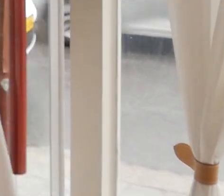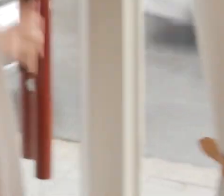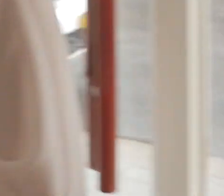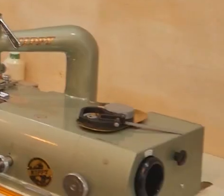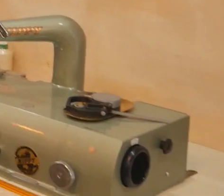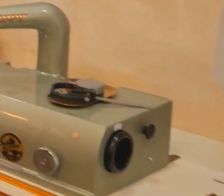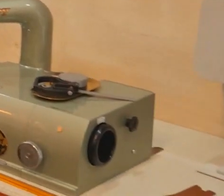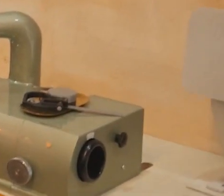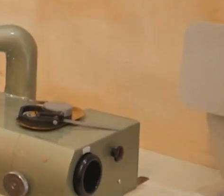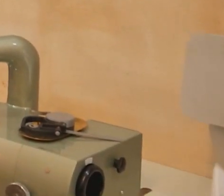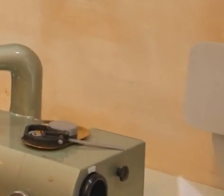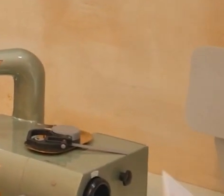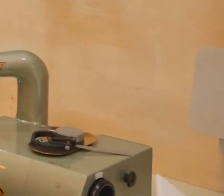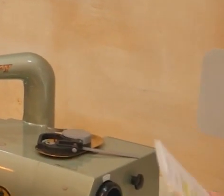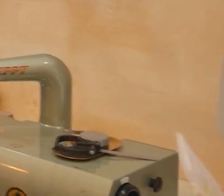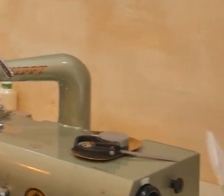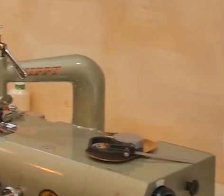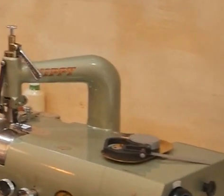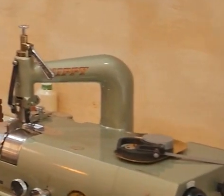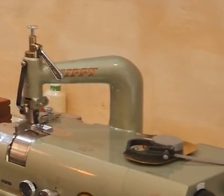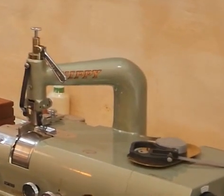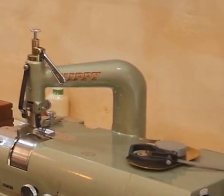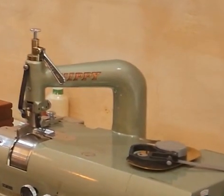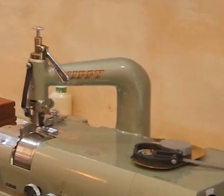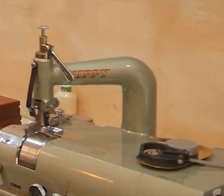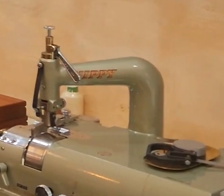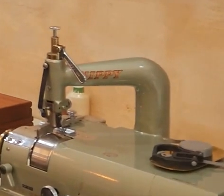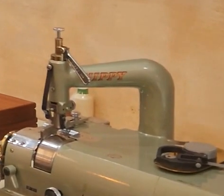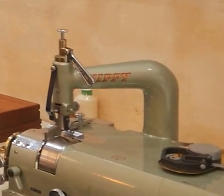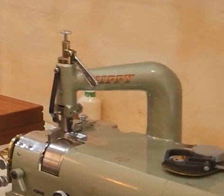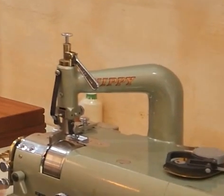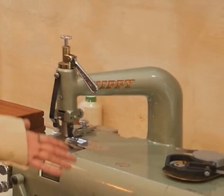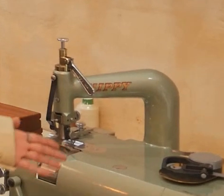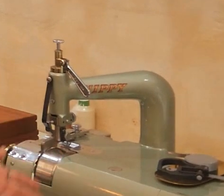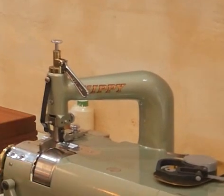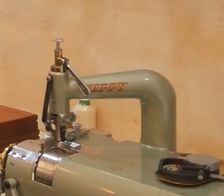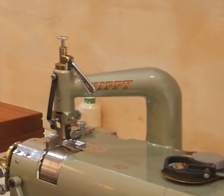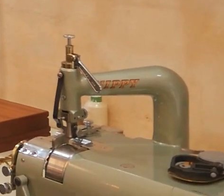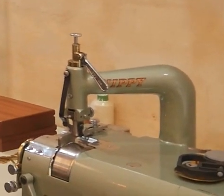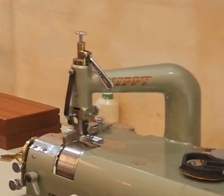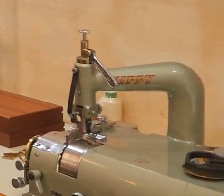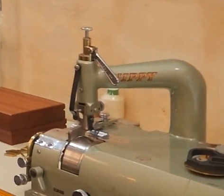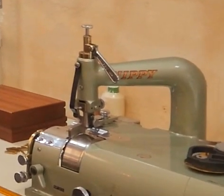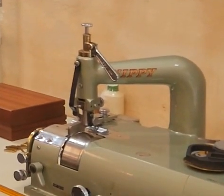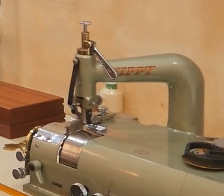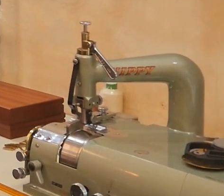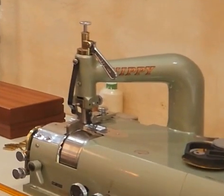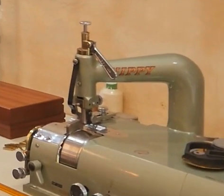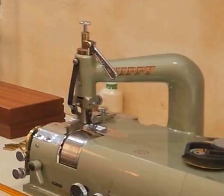사장님 안녕하세요. 안녕하세요. 은평인 리포터 김유경입니다. 네, 안녕하세요. 저는 코듀로이 가죽공방의